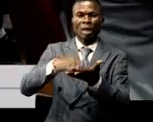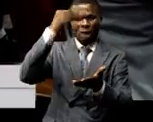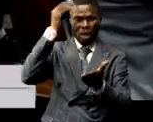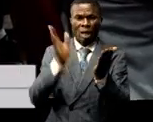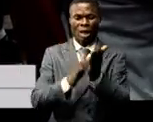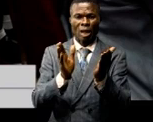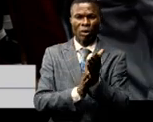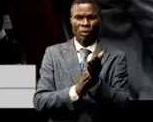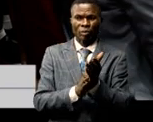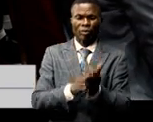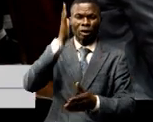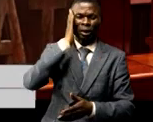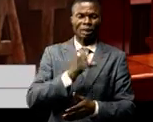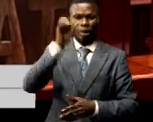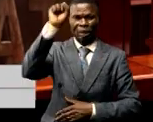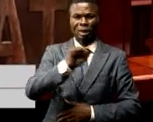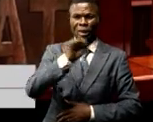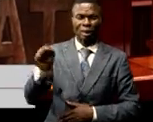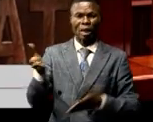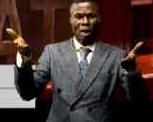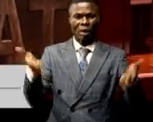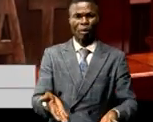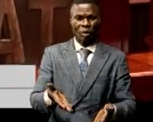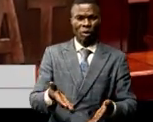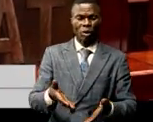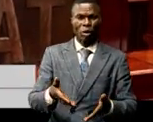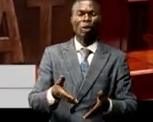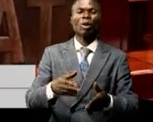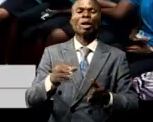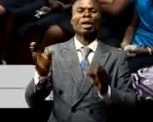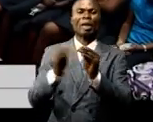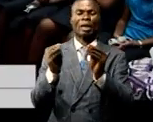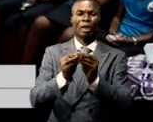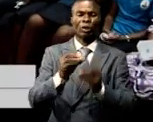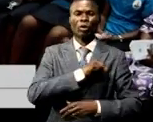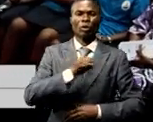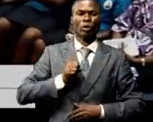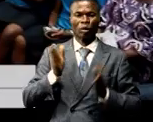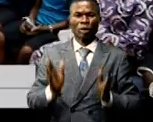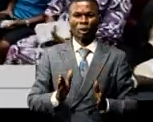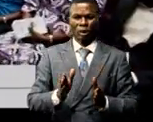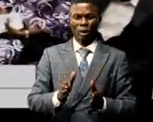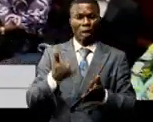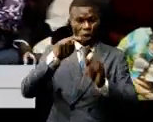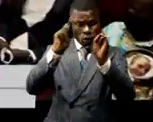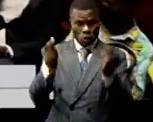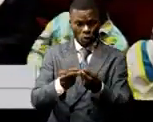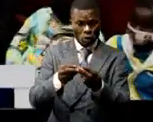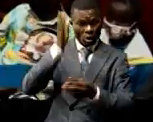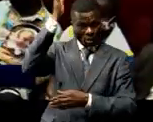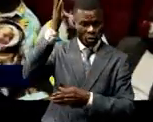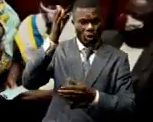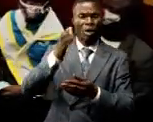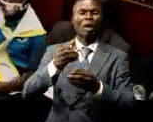scolaire Saint-Sacrement venus assister au déroulement de la séance plénière. C'est sûr que parmi eux sortiront les